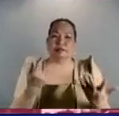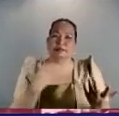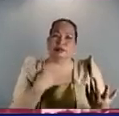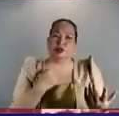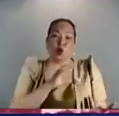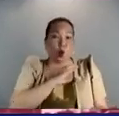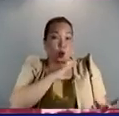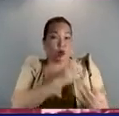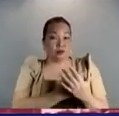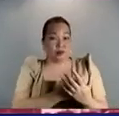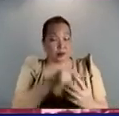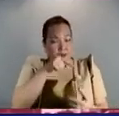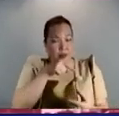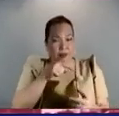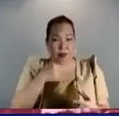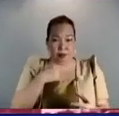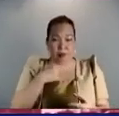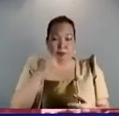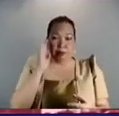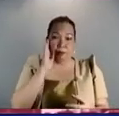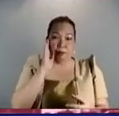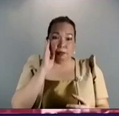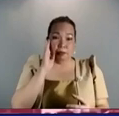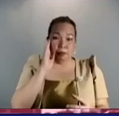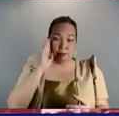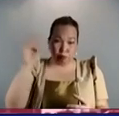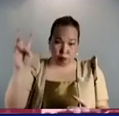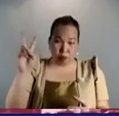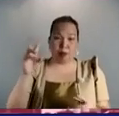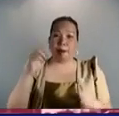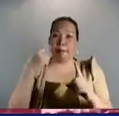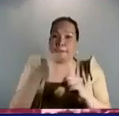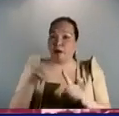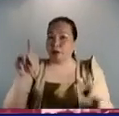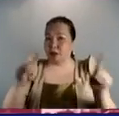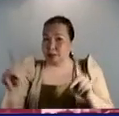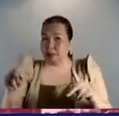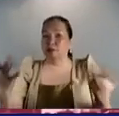sarili, kung hindi pati na rin sa publiko at saka sa mga investors.